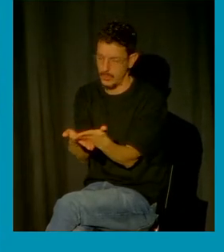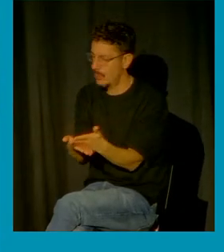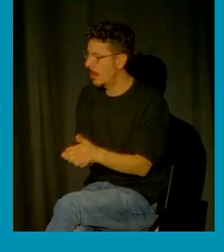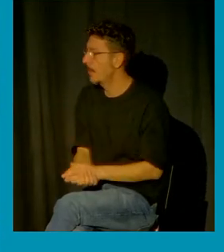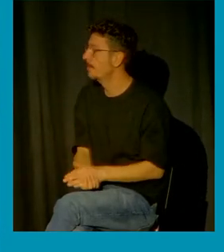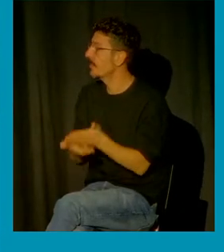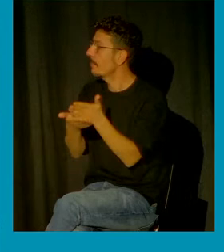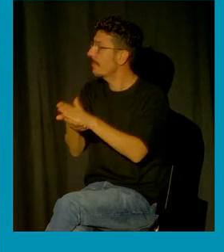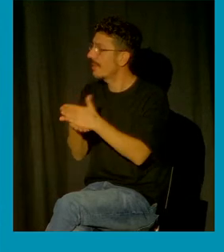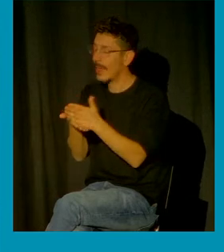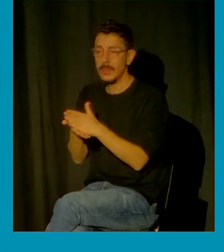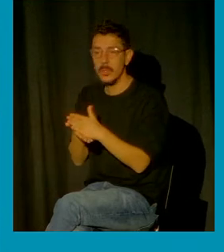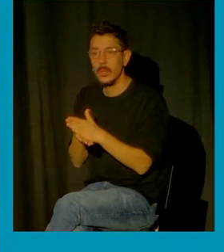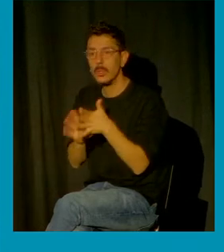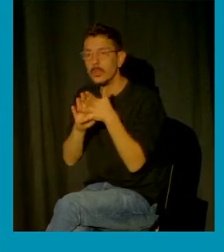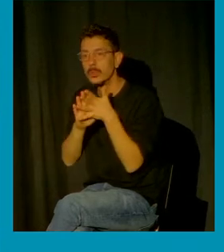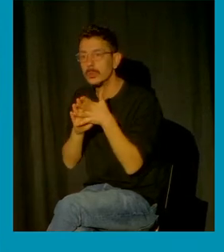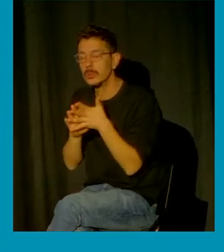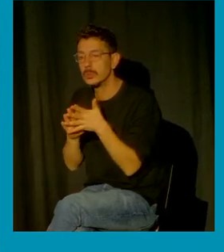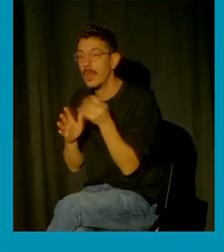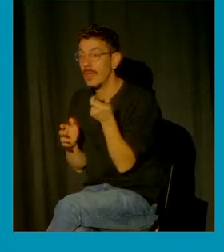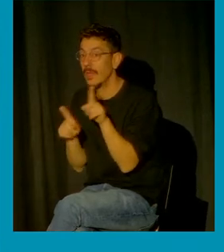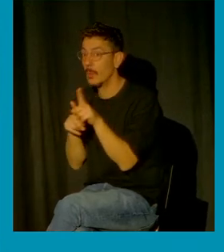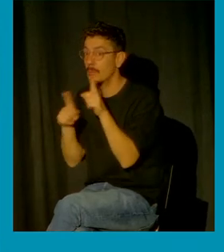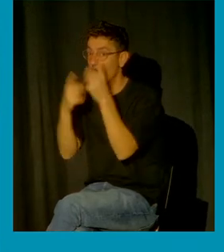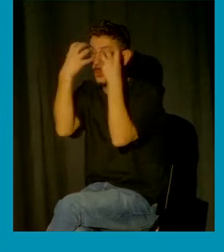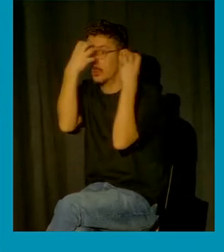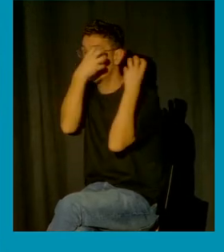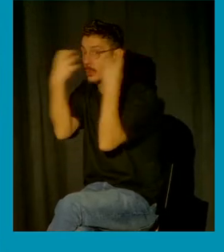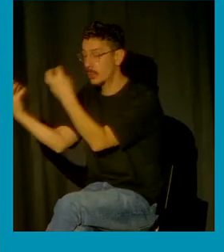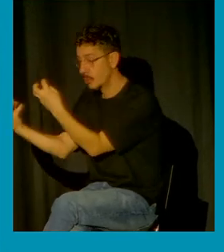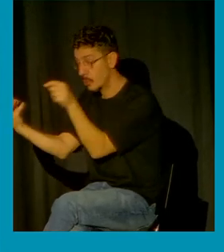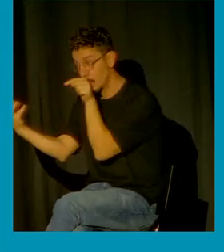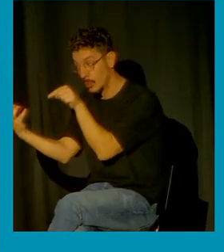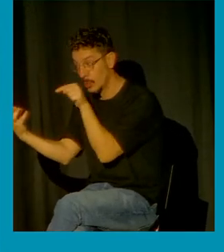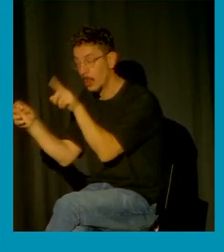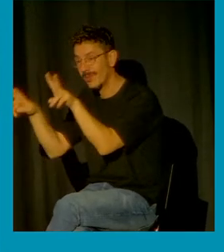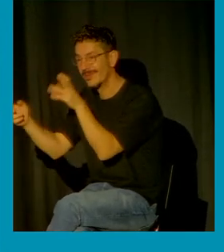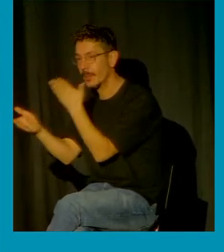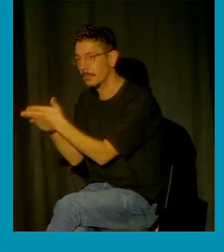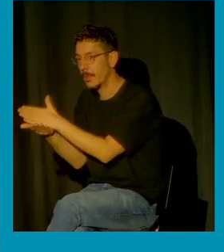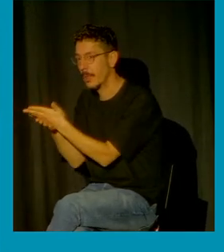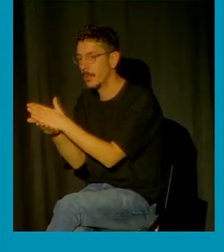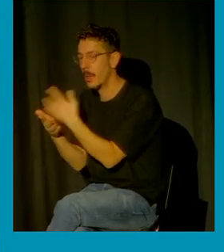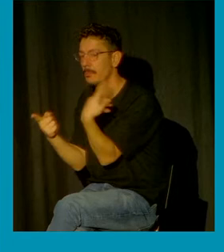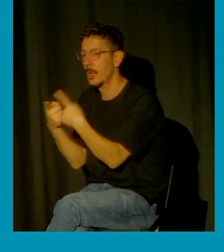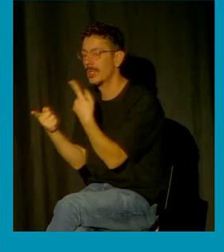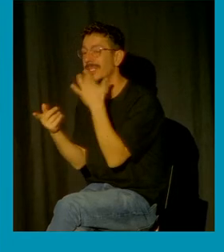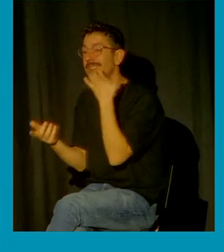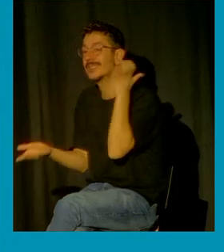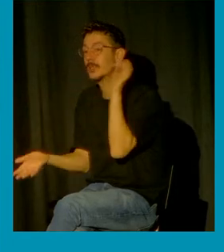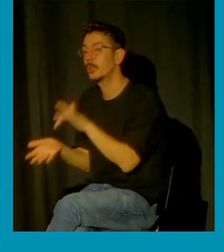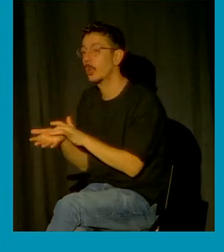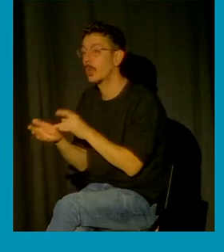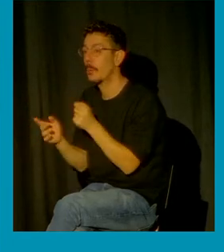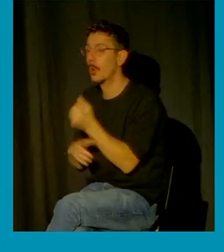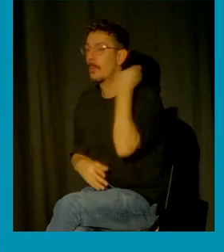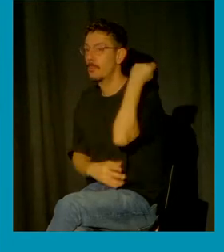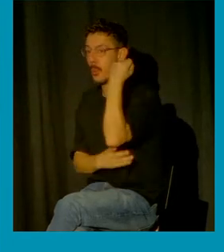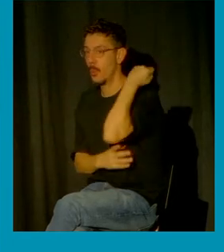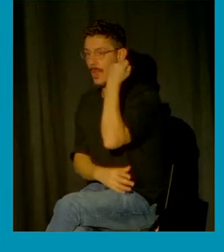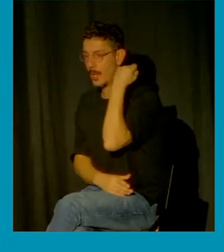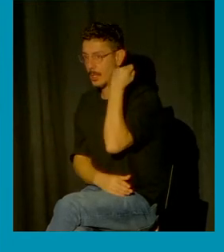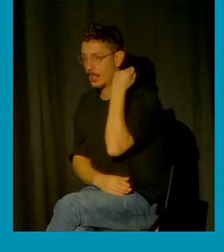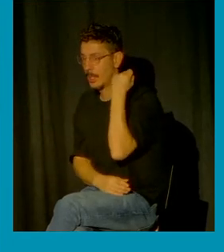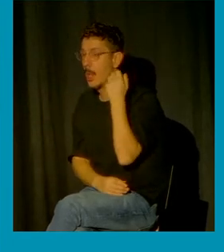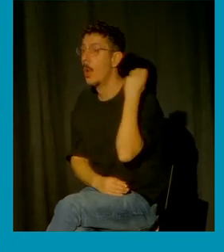posar molt sota vigilància perquè la mediació en temes de quan hi ha un tema de poder és